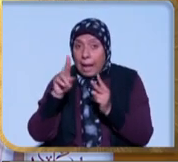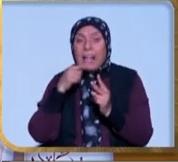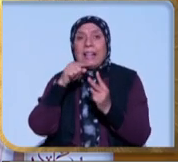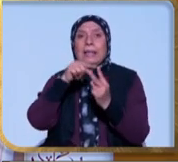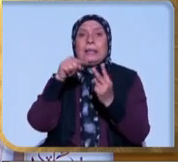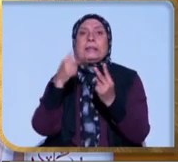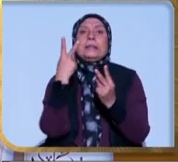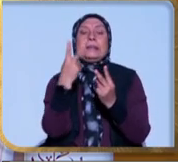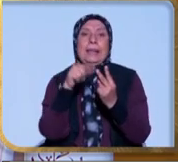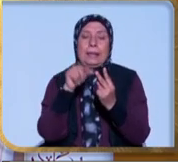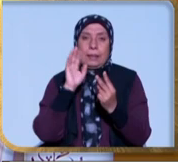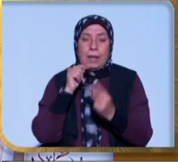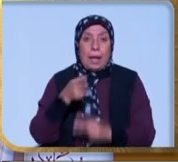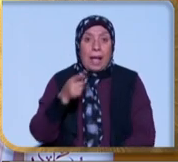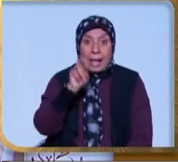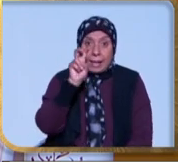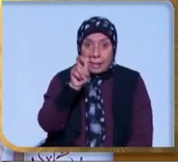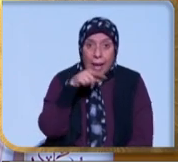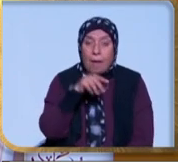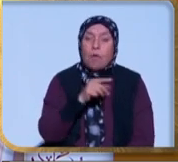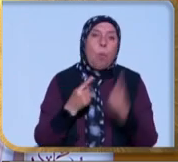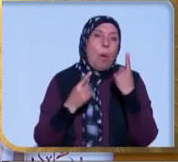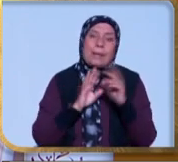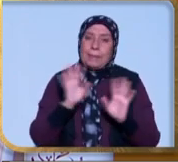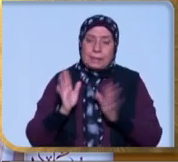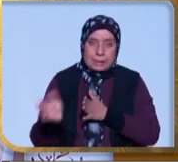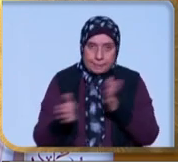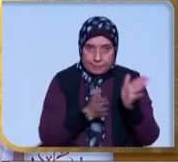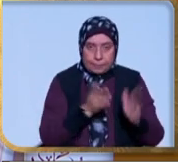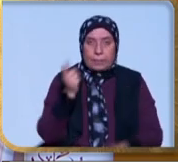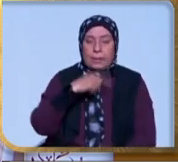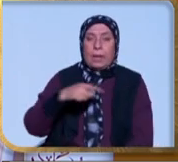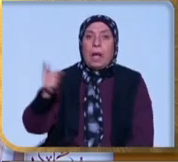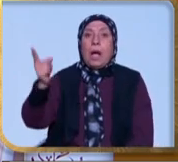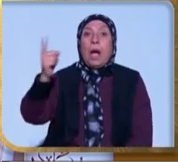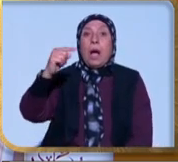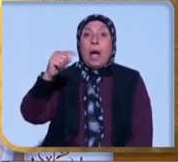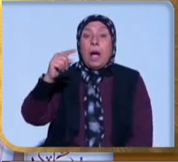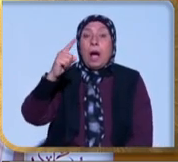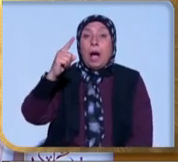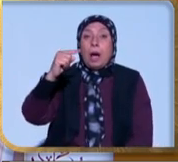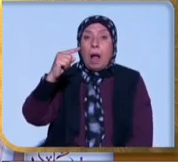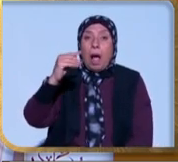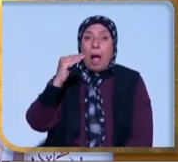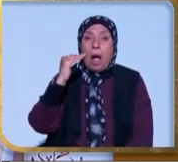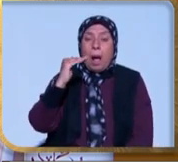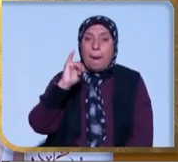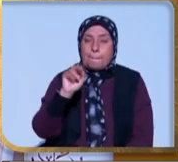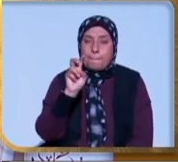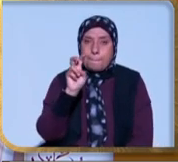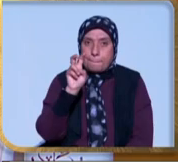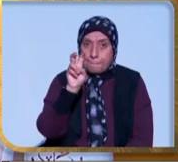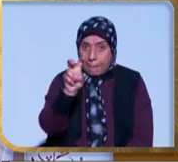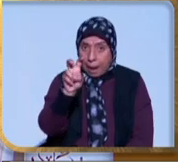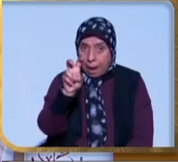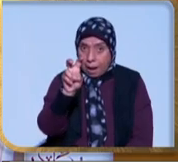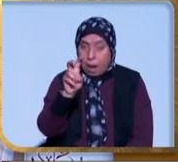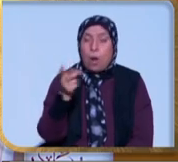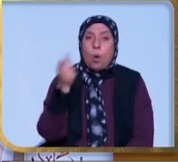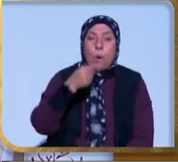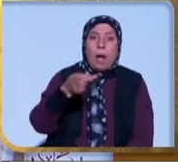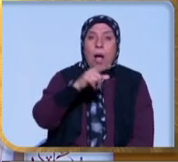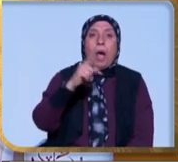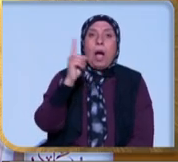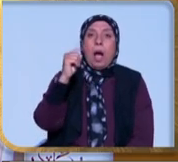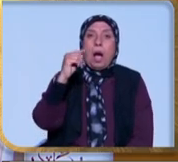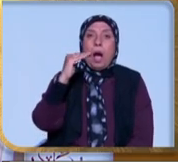في النص القرآني الكريم. بالنسبة لرحمة ورحمة بالتاء المفتوحة والمعقودة، بالتاء المعقودة اللي هي